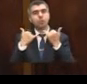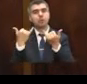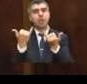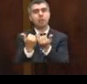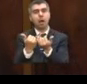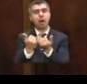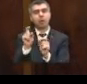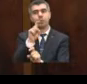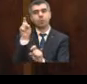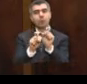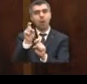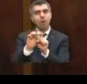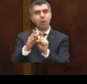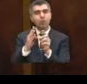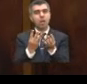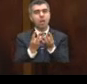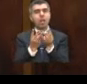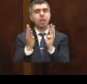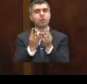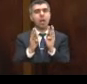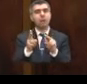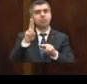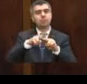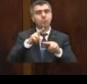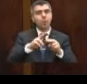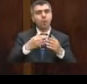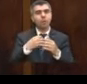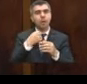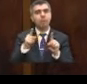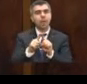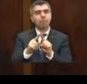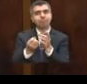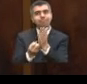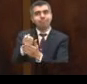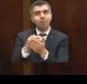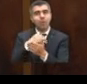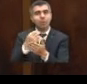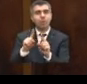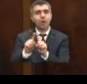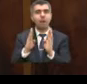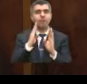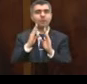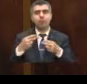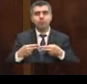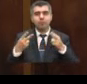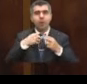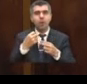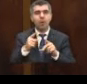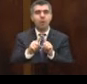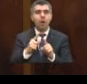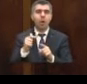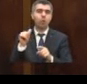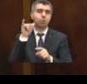خلال اللجان الدائمة، على خلاف ما يروجه البعض من تبخيس وافتراءات وإشاعات